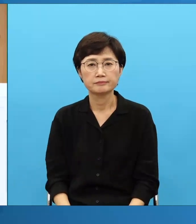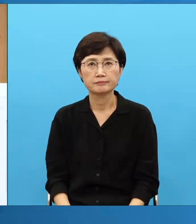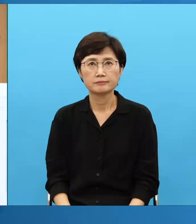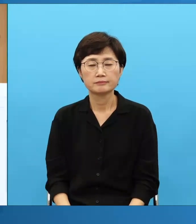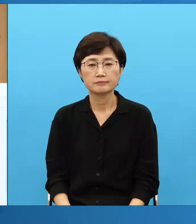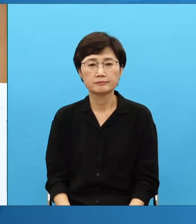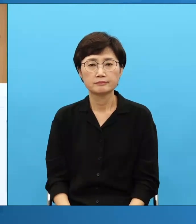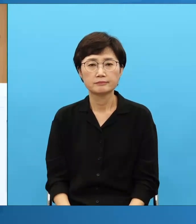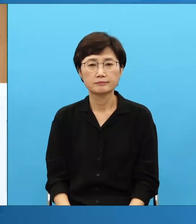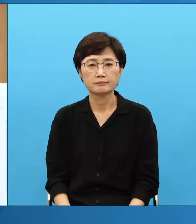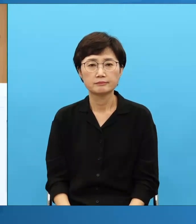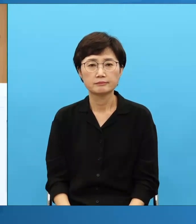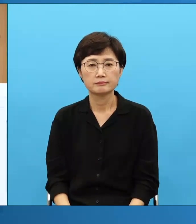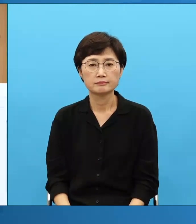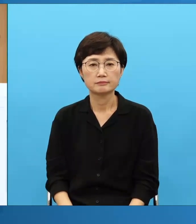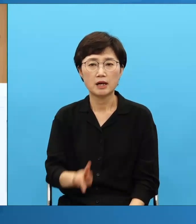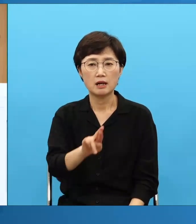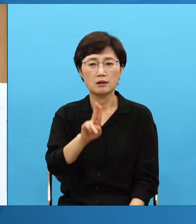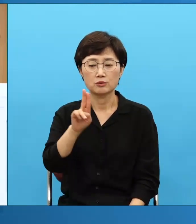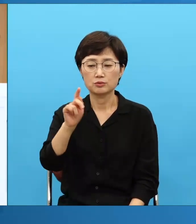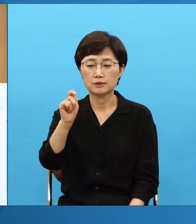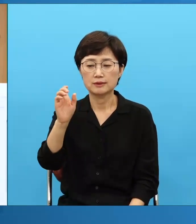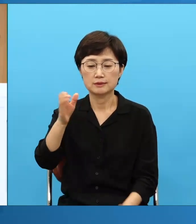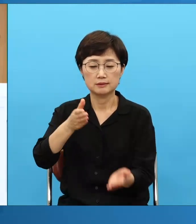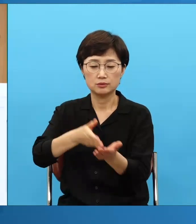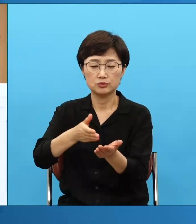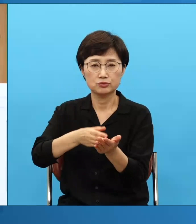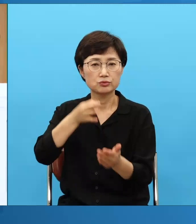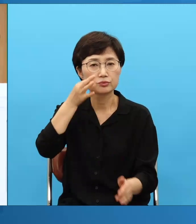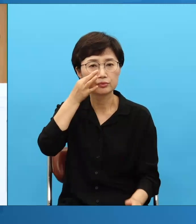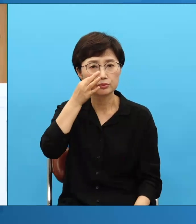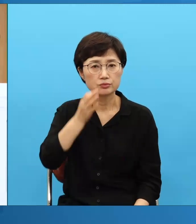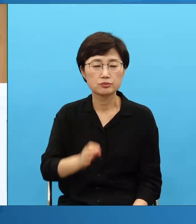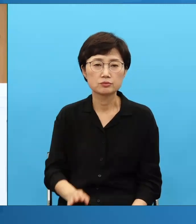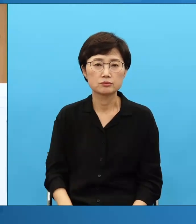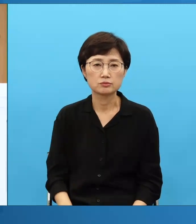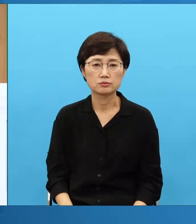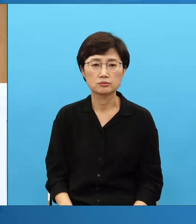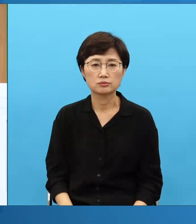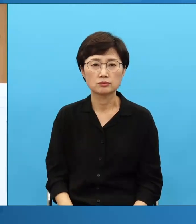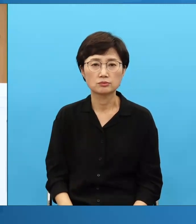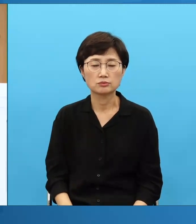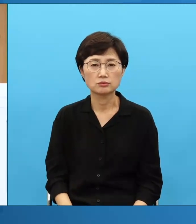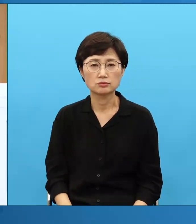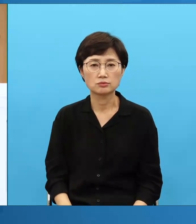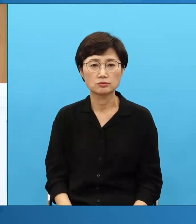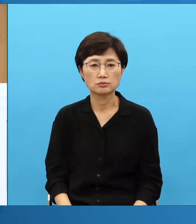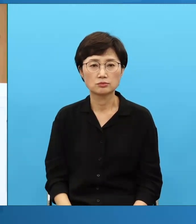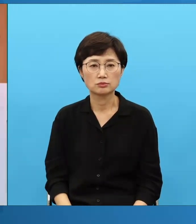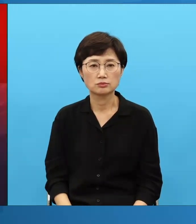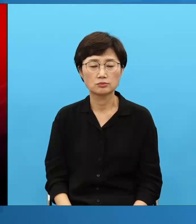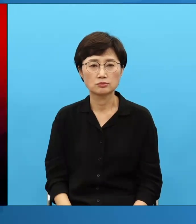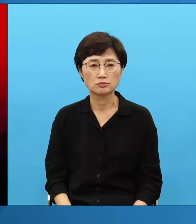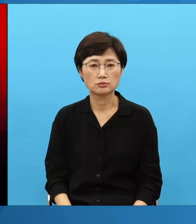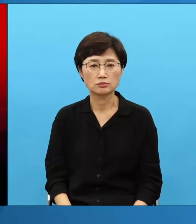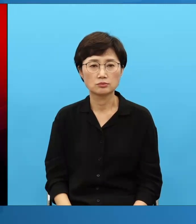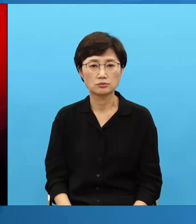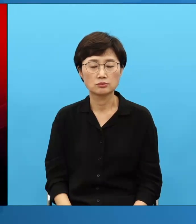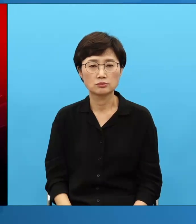아멘 Amen. RUTC 뉴스 시청하도록 하겠습니다. At this time, we'll watch the RETC News.